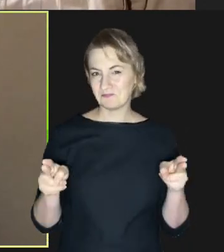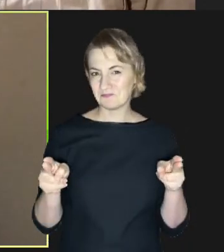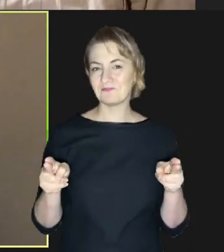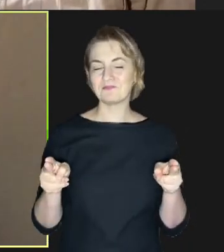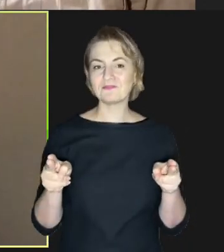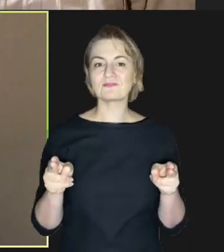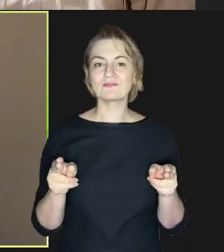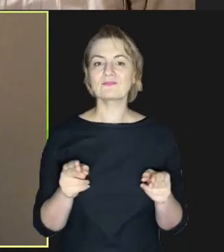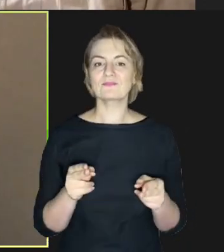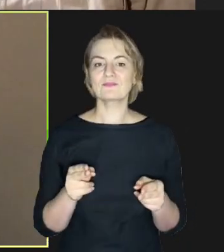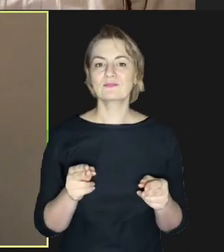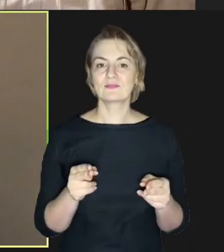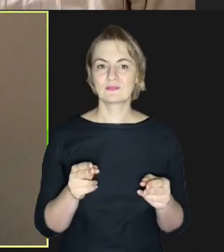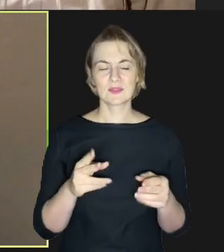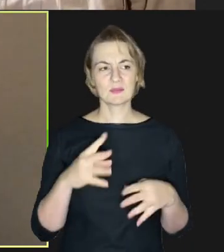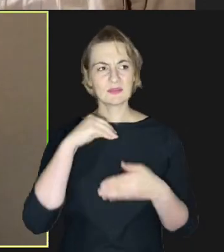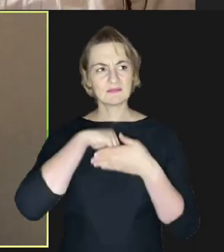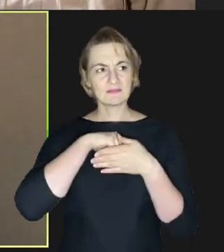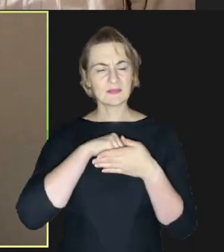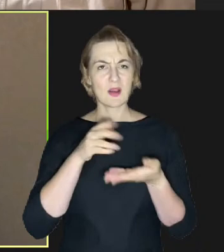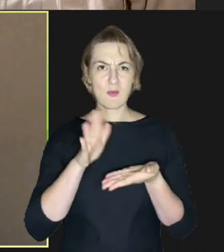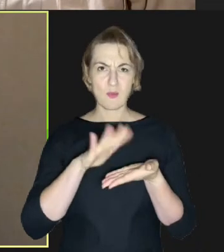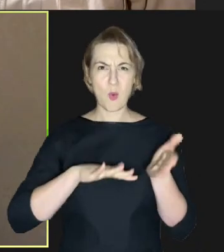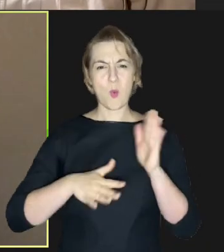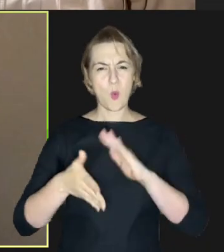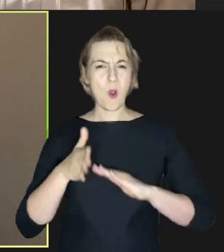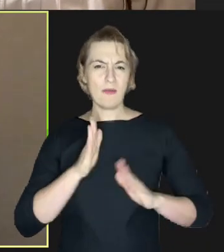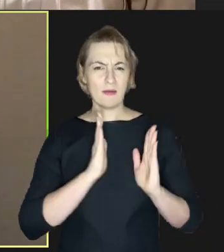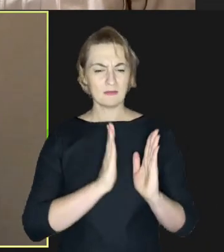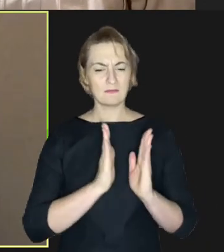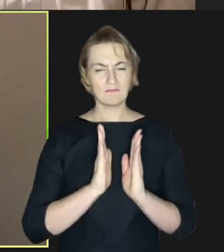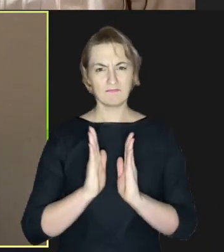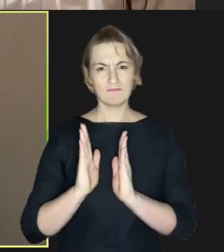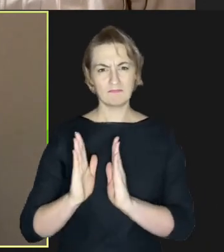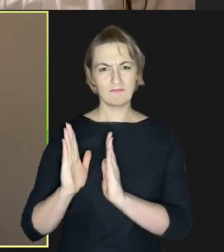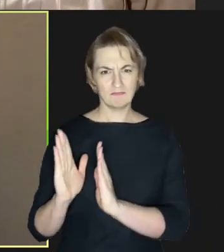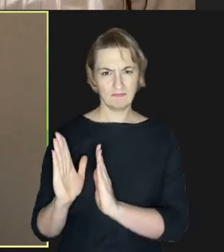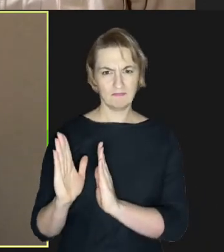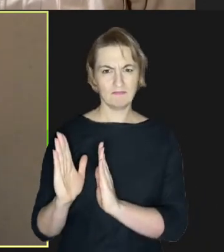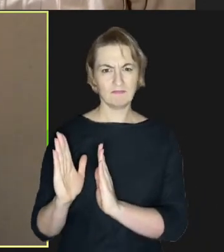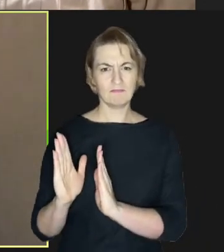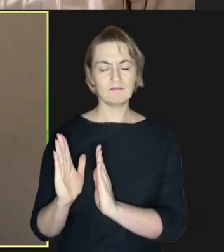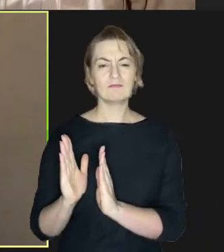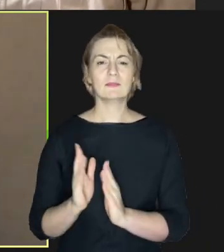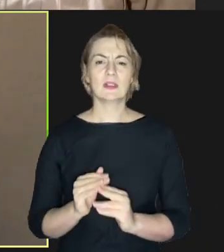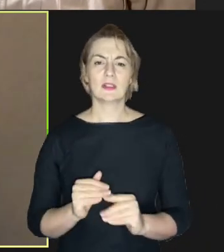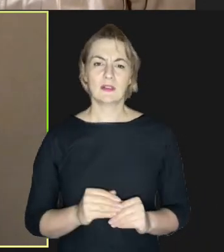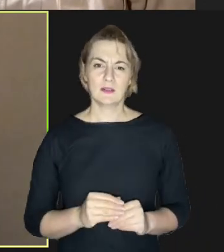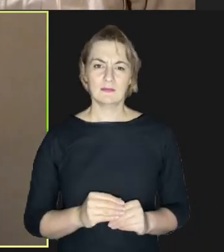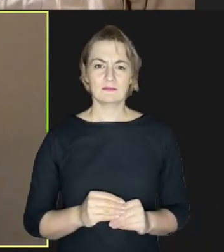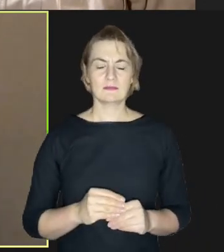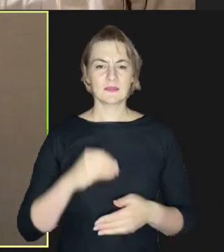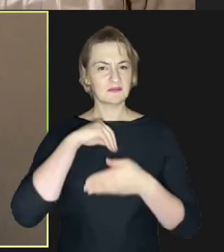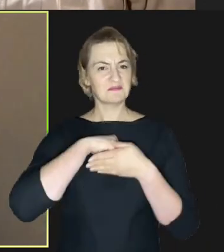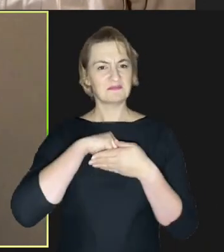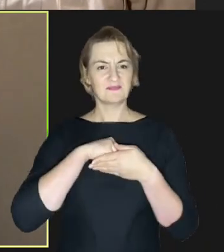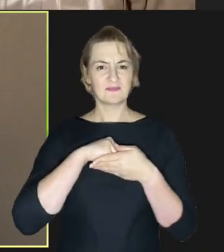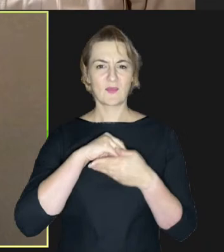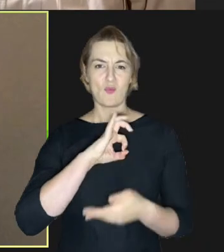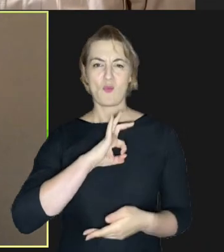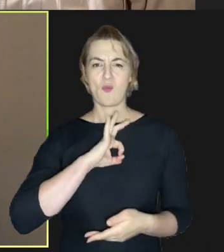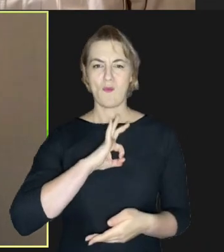przynajmniej tak się poukładać wewnętrznie na tym poziomie ego, tak? Na poziomie